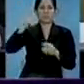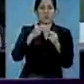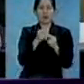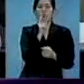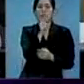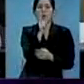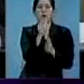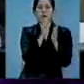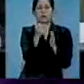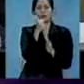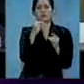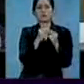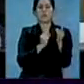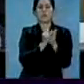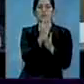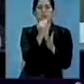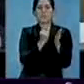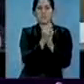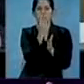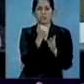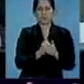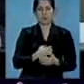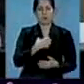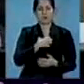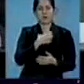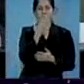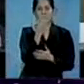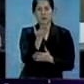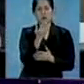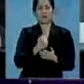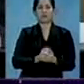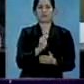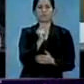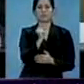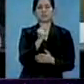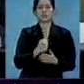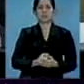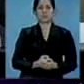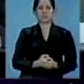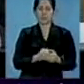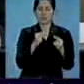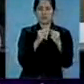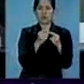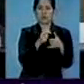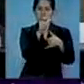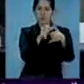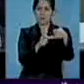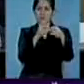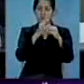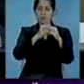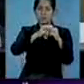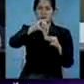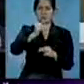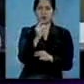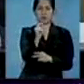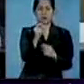ข้อบังคับนะครับก็ต้องขอความกรุณาประท้วงบอกว่าคุณจตุพรทำผิดข้อบังคับอะไรเพื่อให้ประ